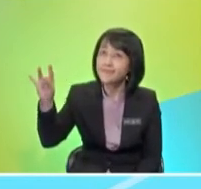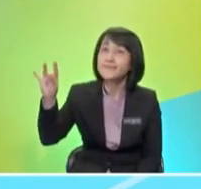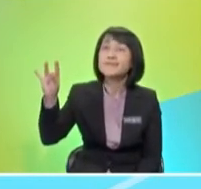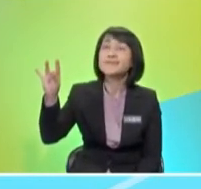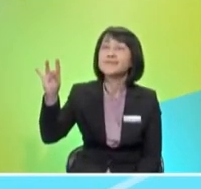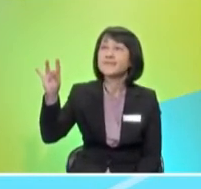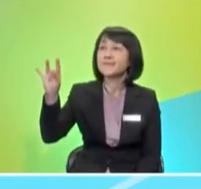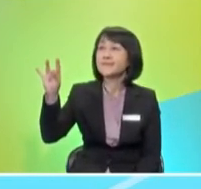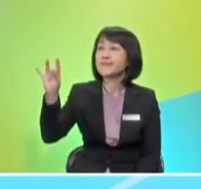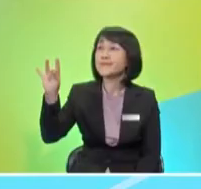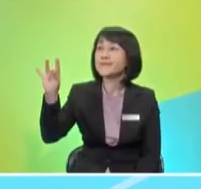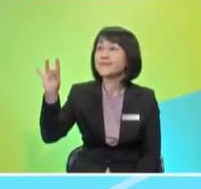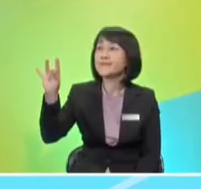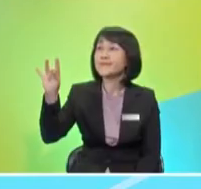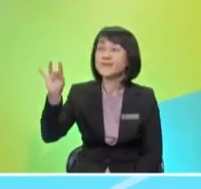18